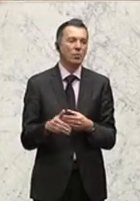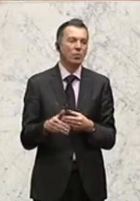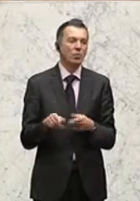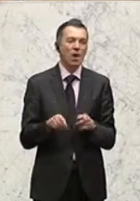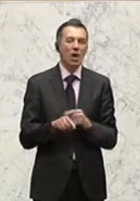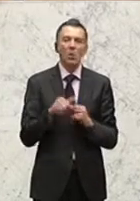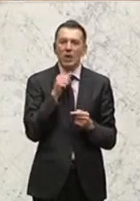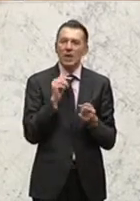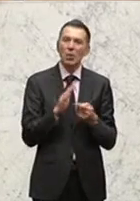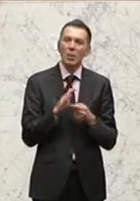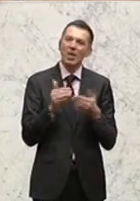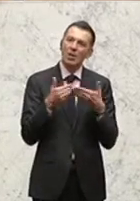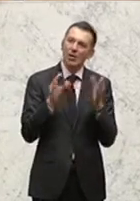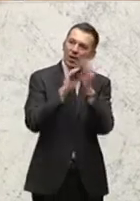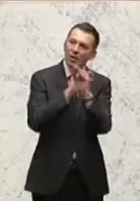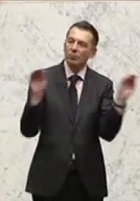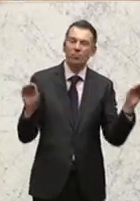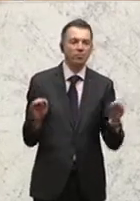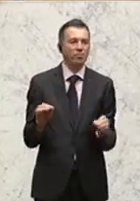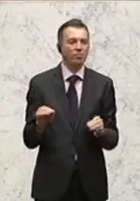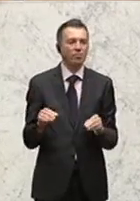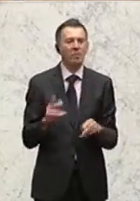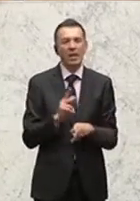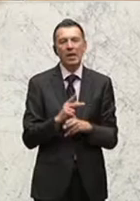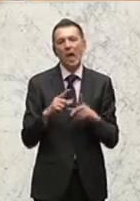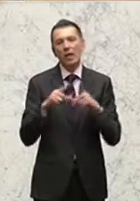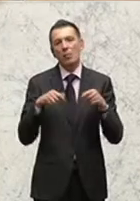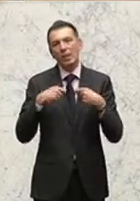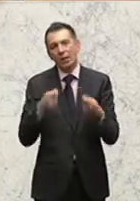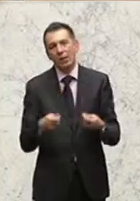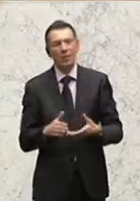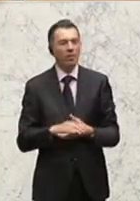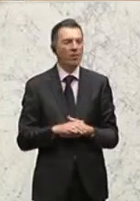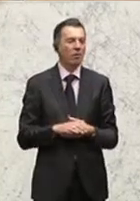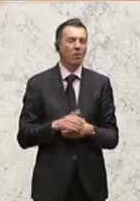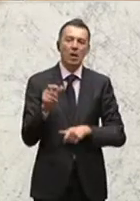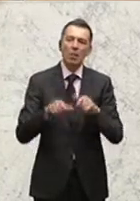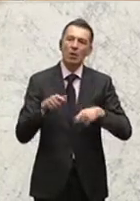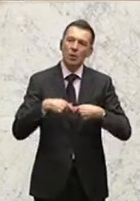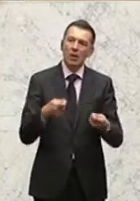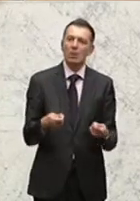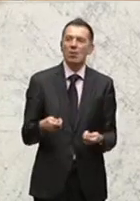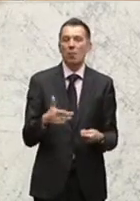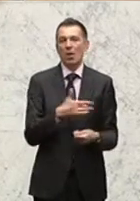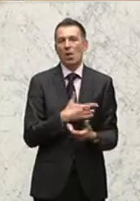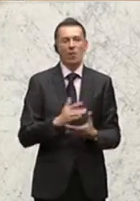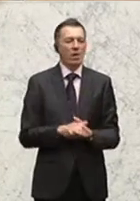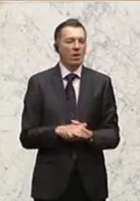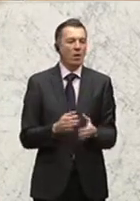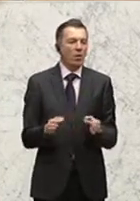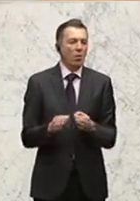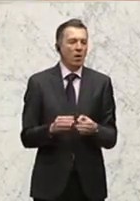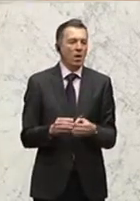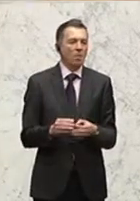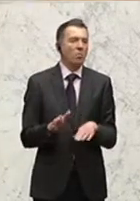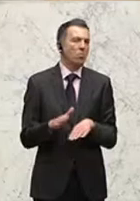muss man auch nicht unbedingt dann öffentlich machen, dass es solche Krankheitsbilder gibt oder dass es irgendwelche Personen gibt, die davon betroffen sind. Oder ich